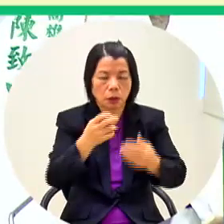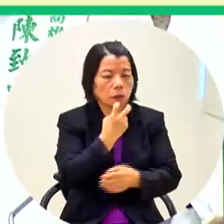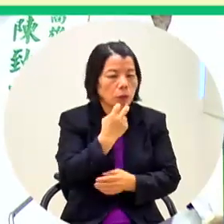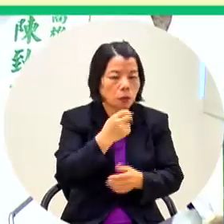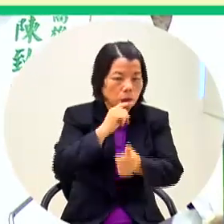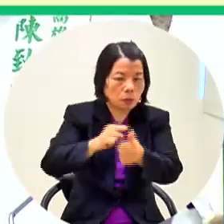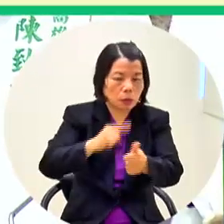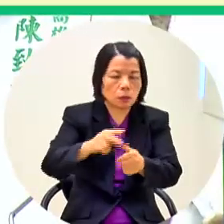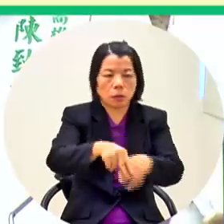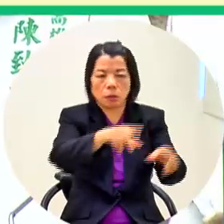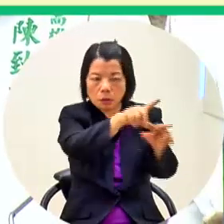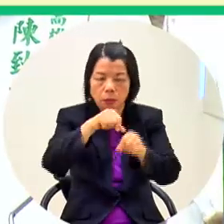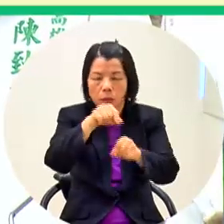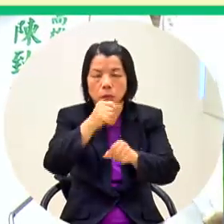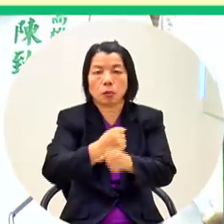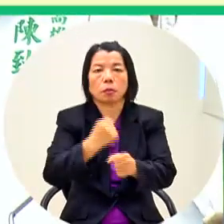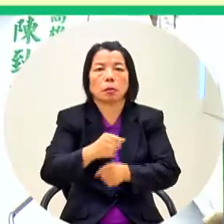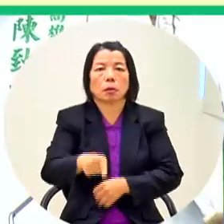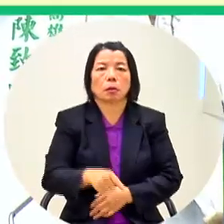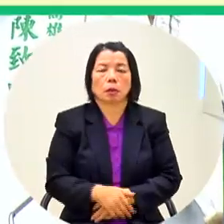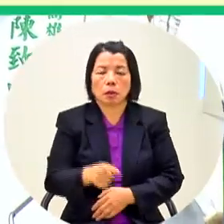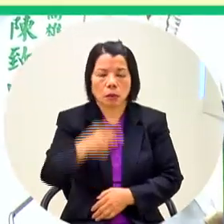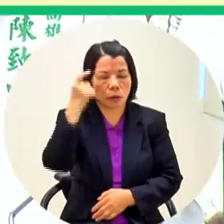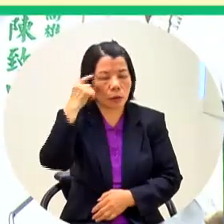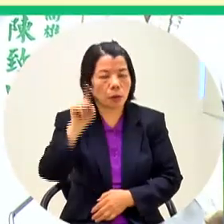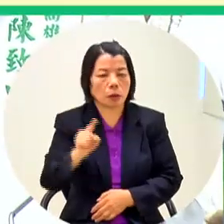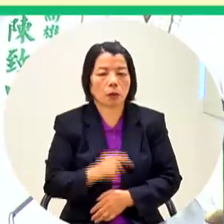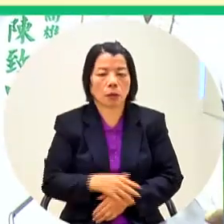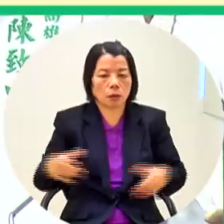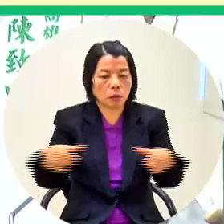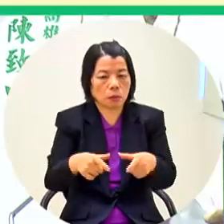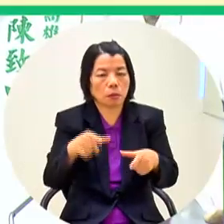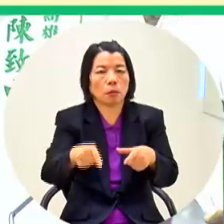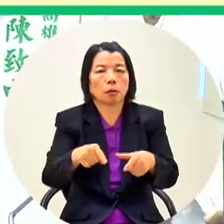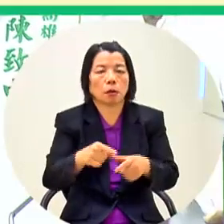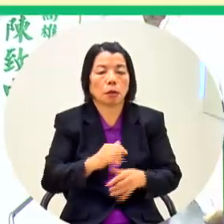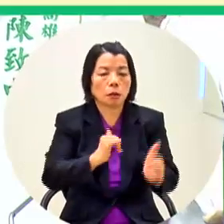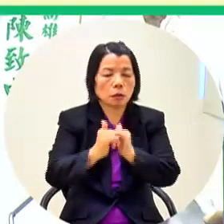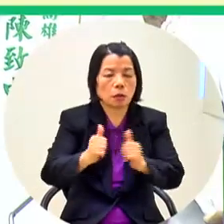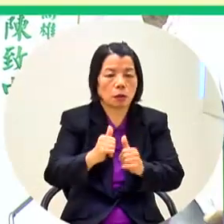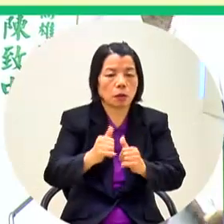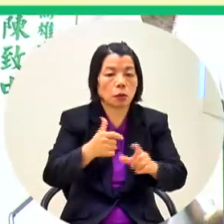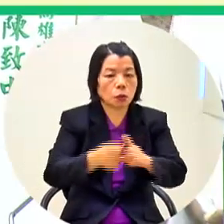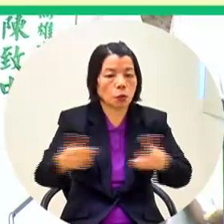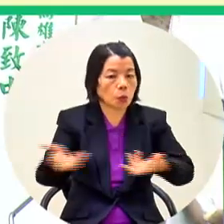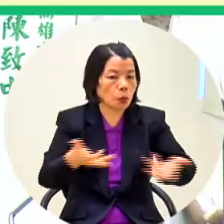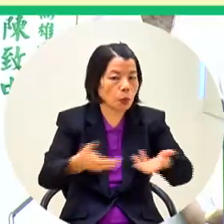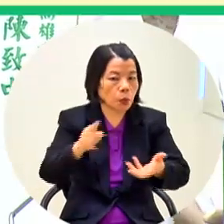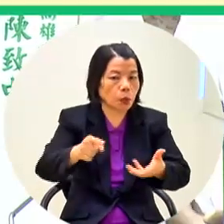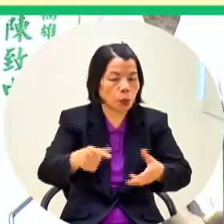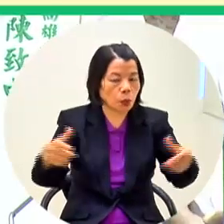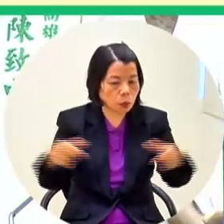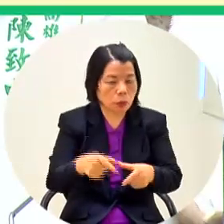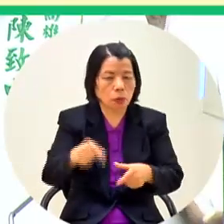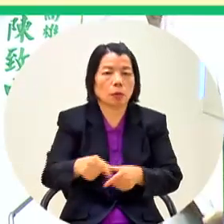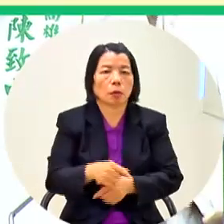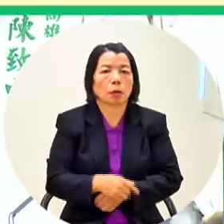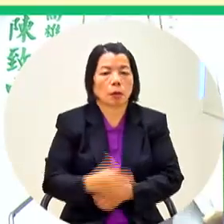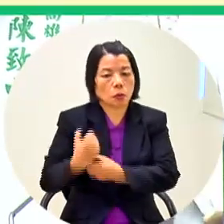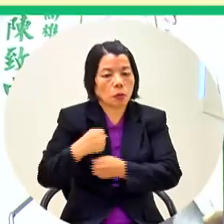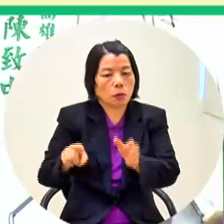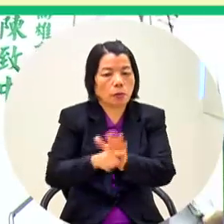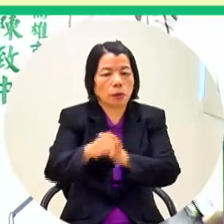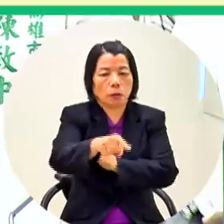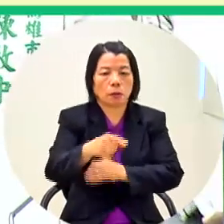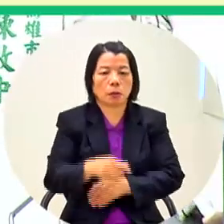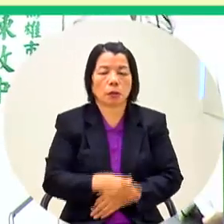做。如果你认为缩小社区感染不叫做封城兵推言论，那你就是枉费你